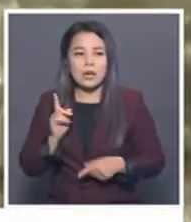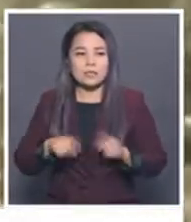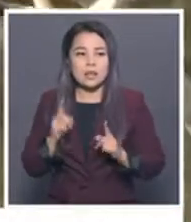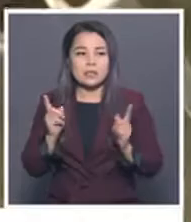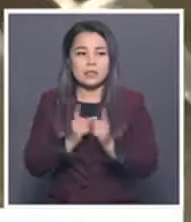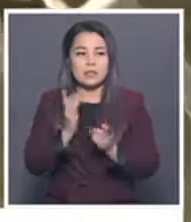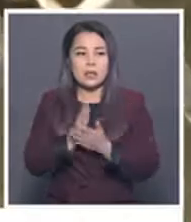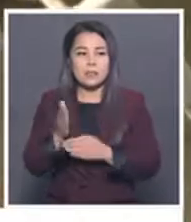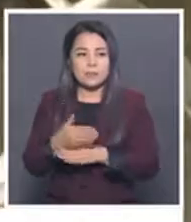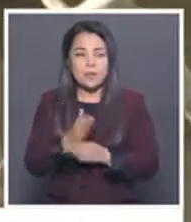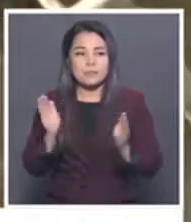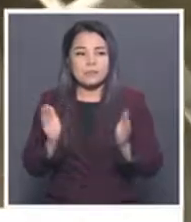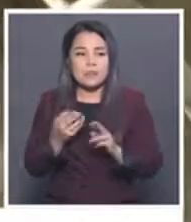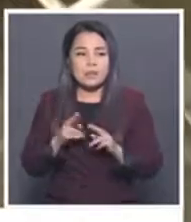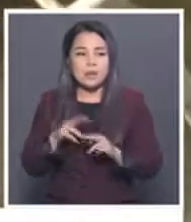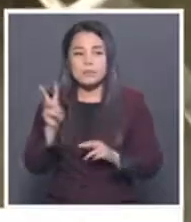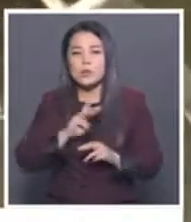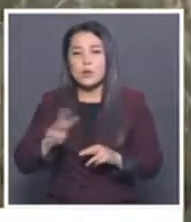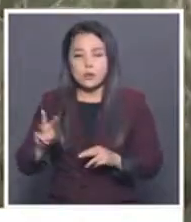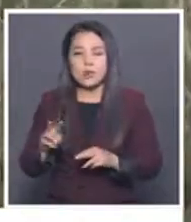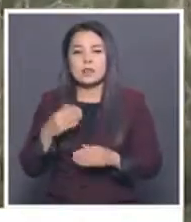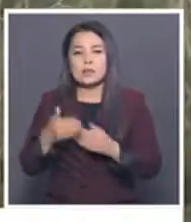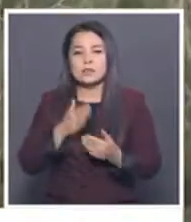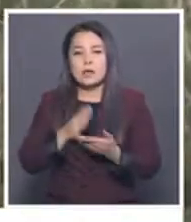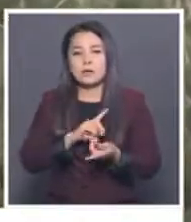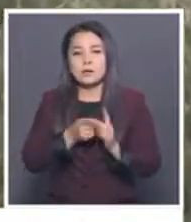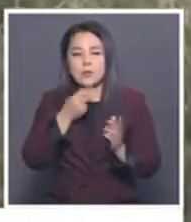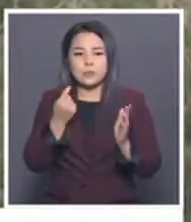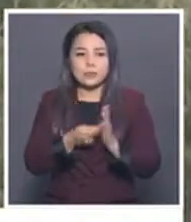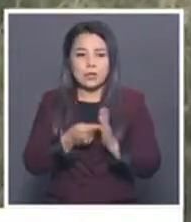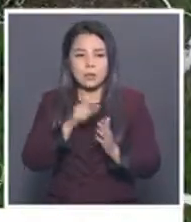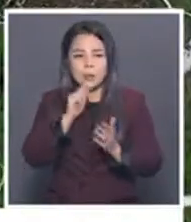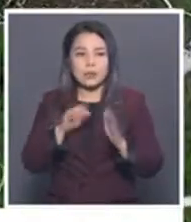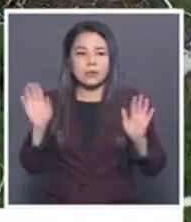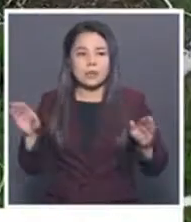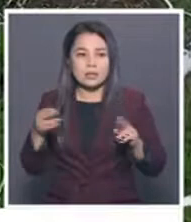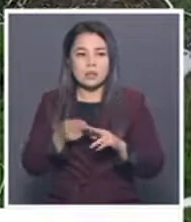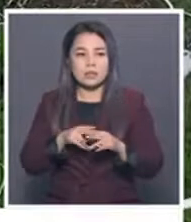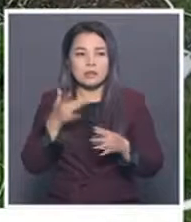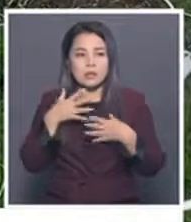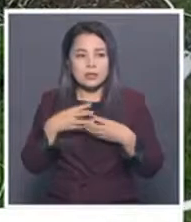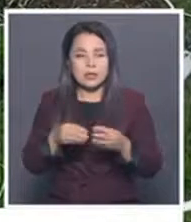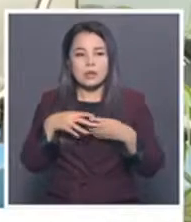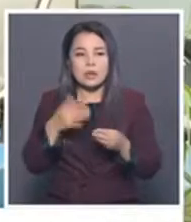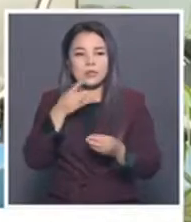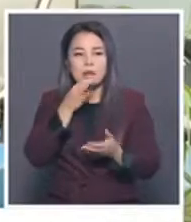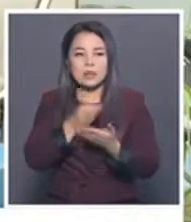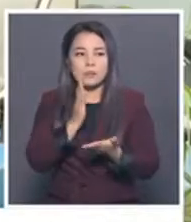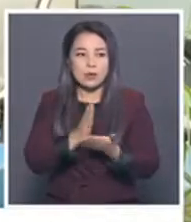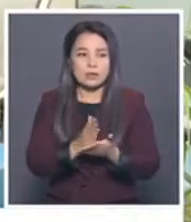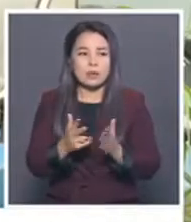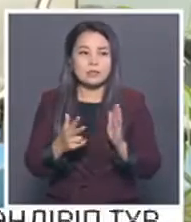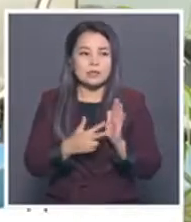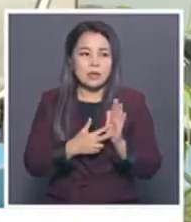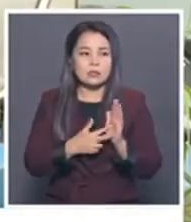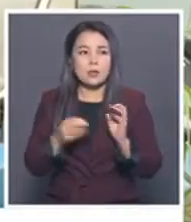кездесетін су жәндігінің еліміздегі саны миллионнан асады, бірақ қорегіне айналдырған қомағай құс индивид балыққа тыныштық берер емес. 8-10